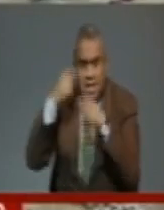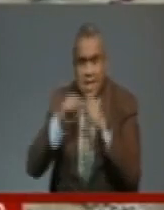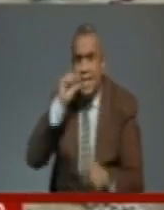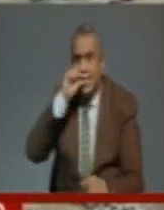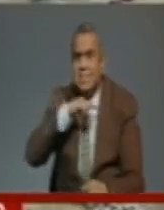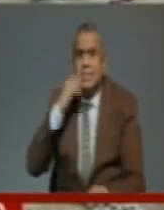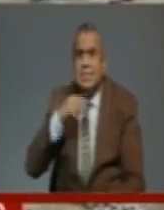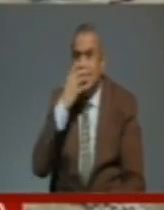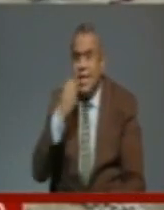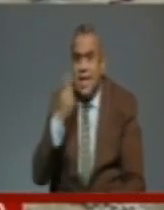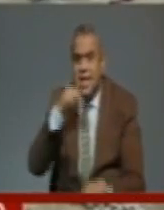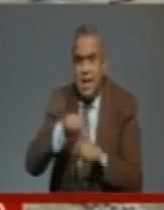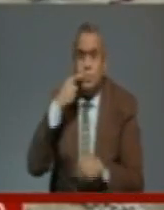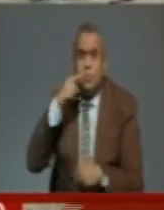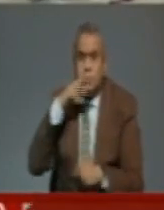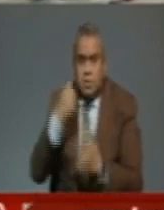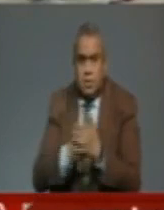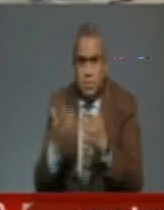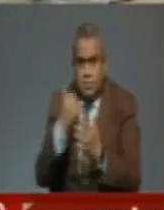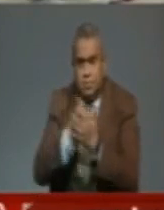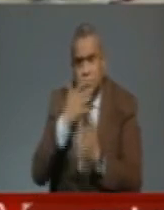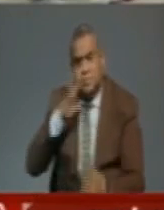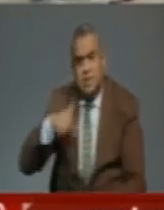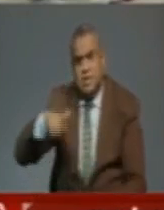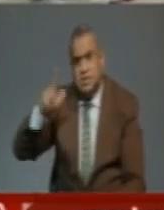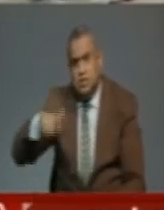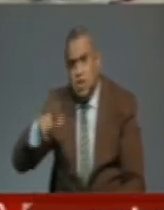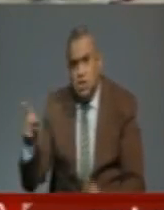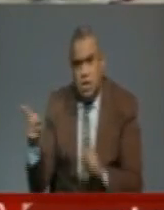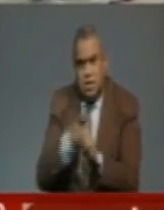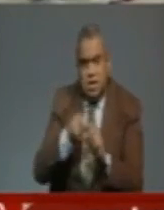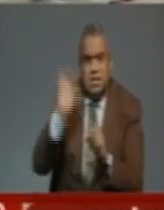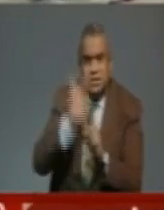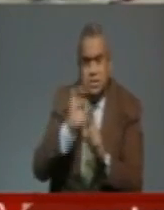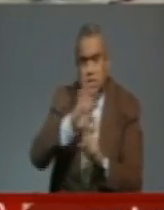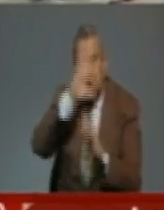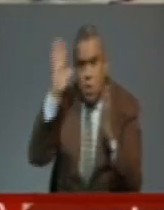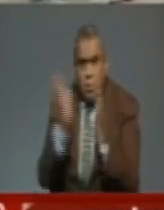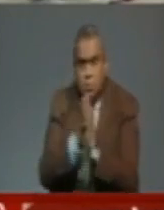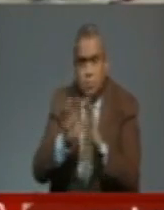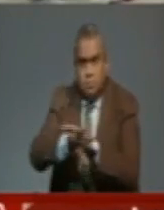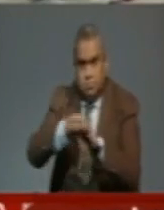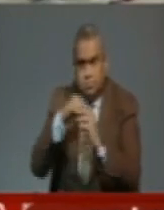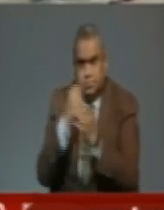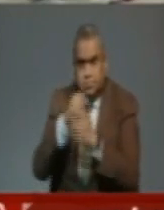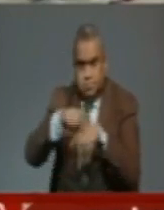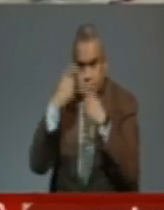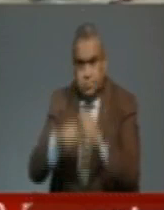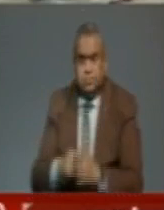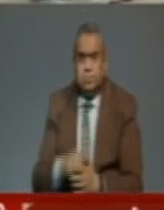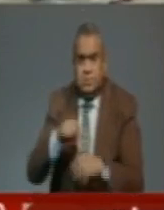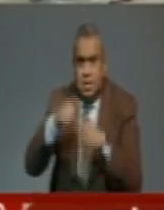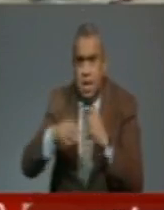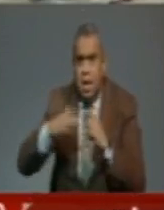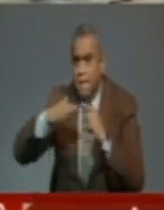الاعماق دي خالص. احنا بنقول من 16 ل 19 لان هيبقى من هنا من النهايه كل ده يا فندم هيترمم برمل من البحر، هيبقى